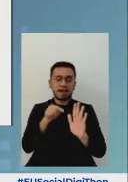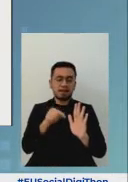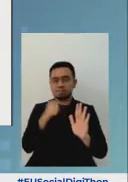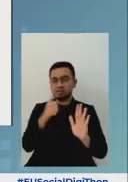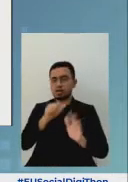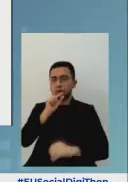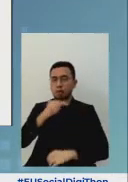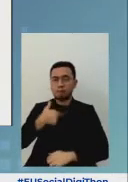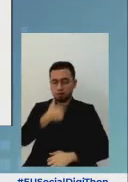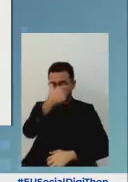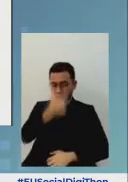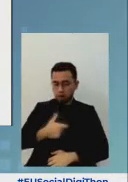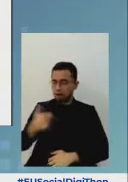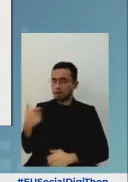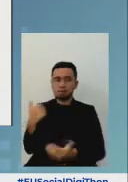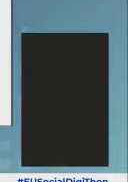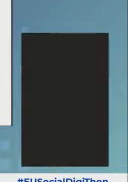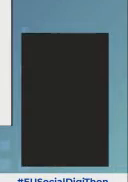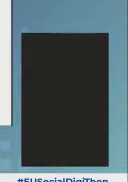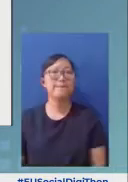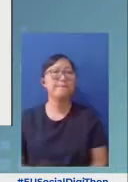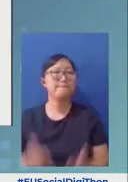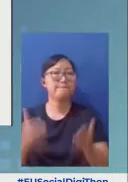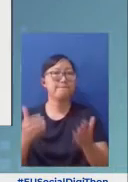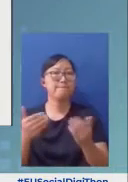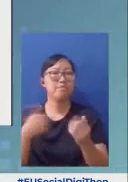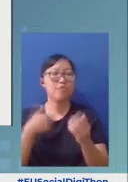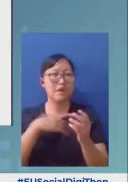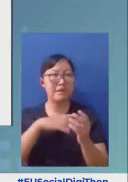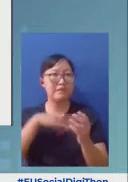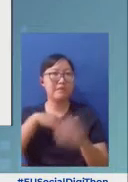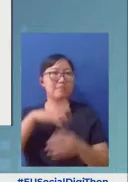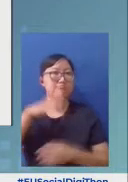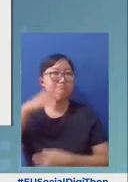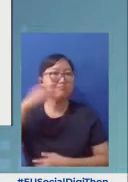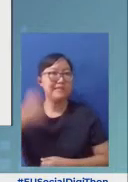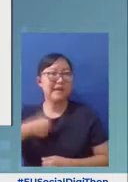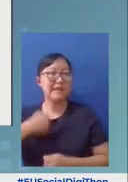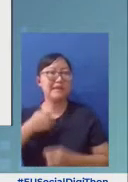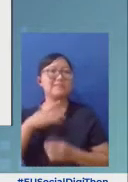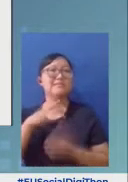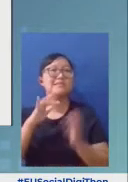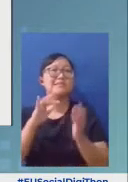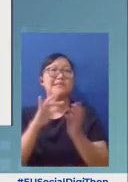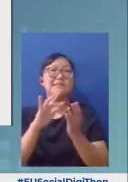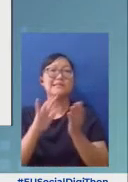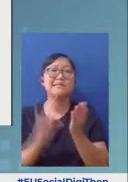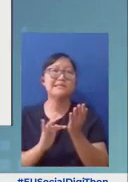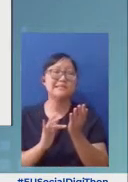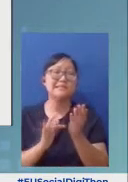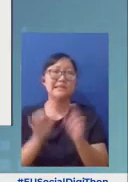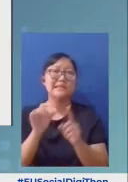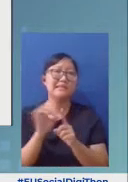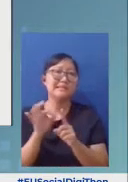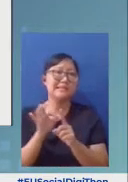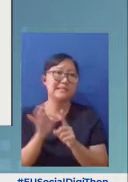unggul. Yuk kita jaga jejak digital kita, adik-adik, ya. Selalu memilih yang bermanfaat di internet dan mampu melindungi diri kita